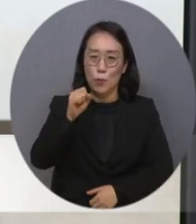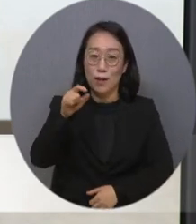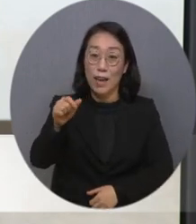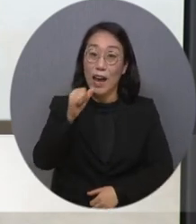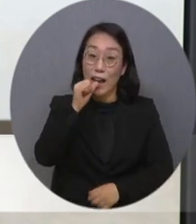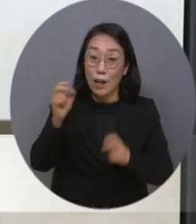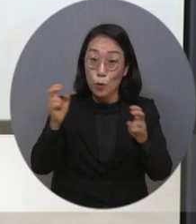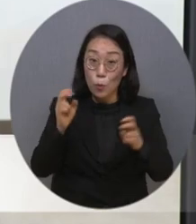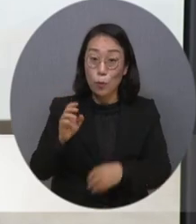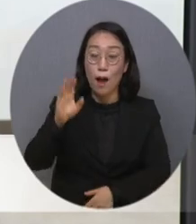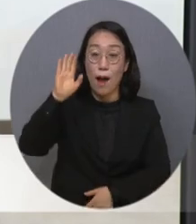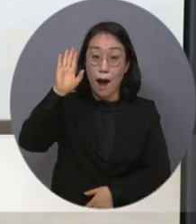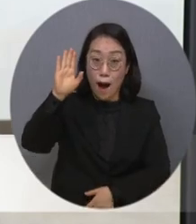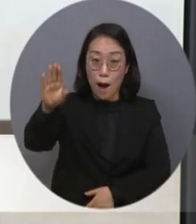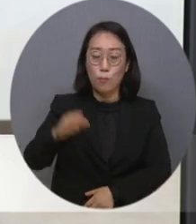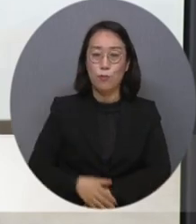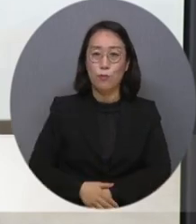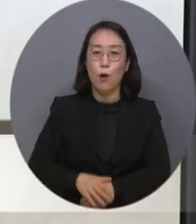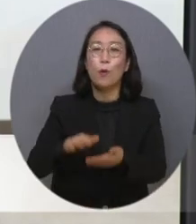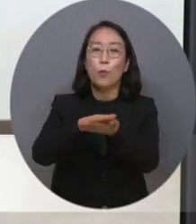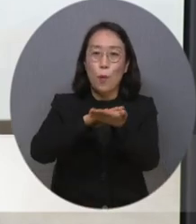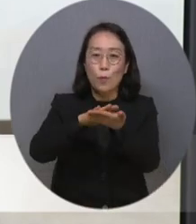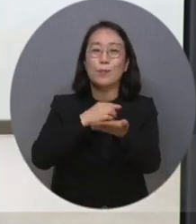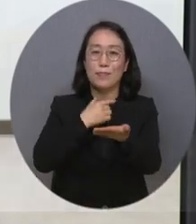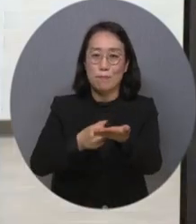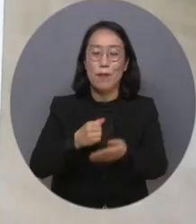순봇이랑 앞으로도 놀 거예요.